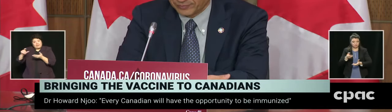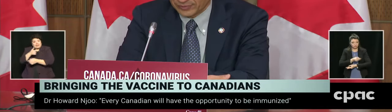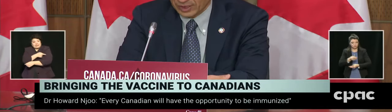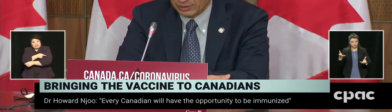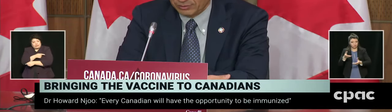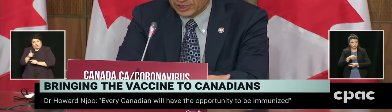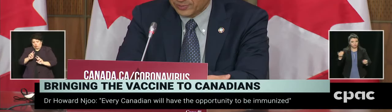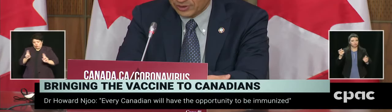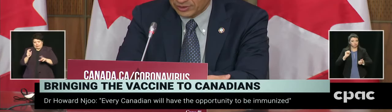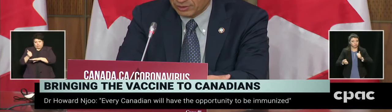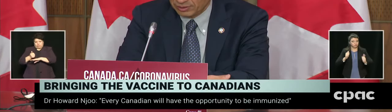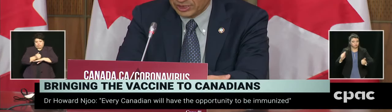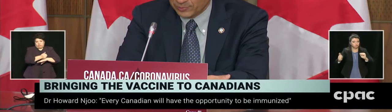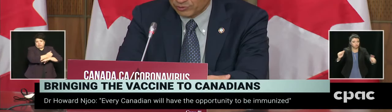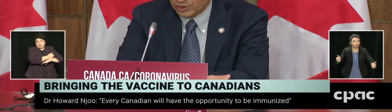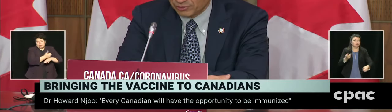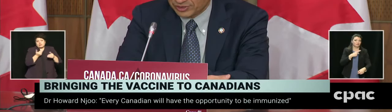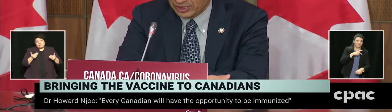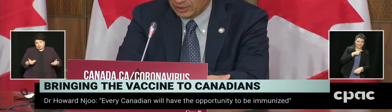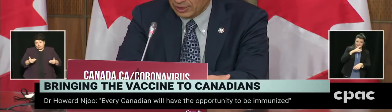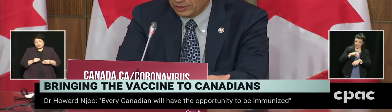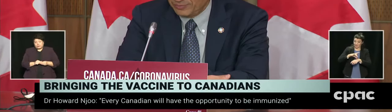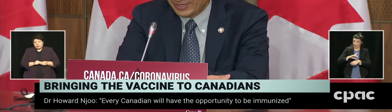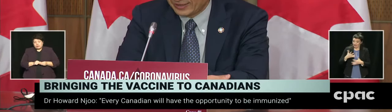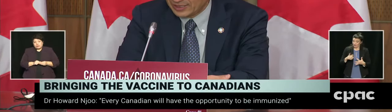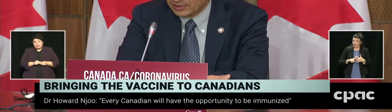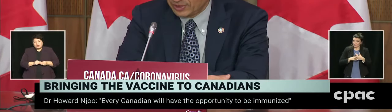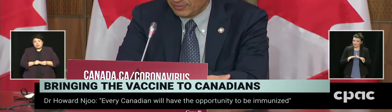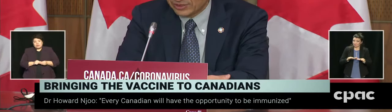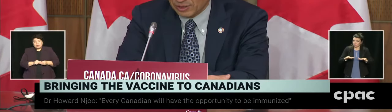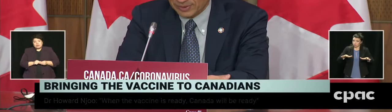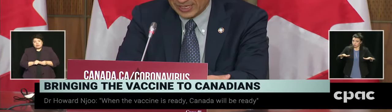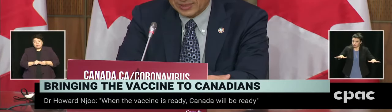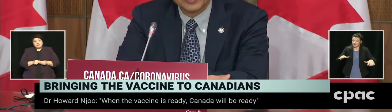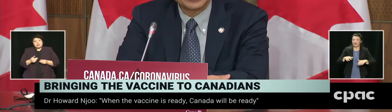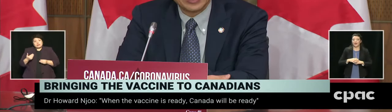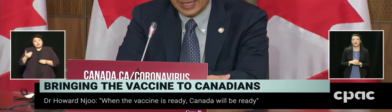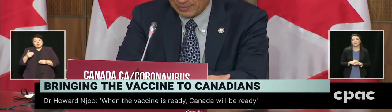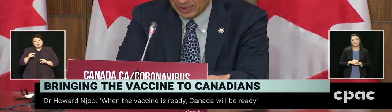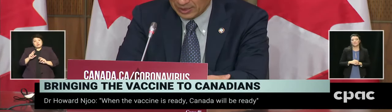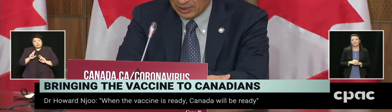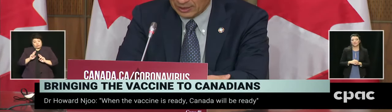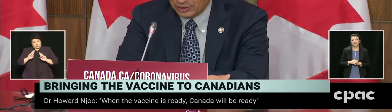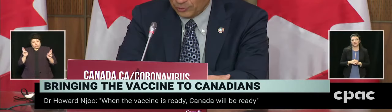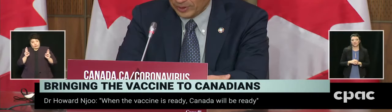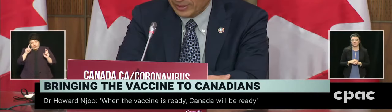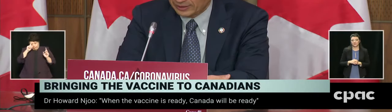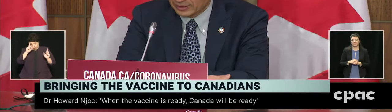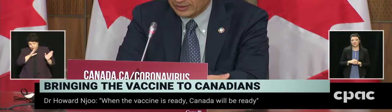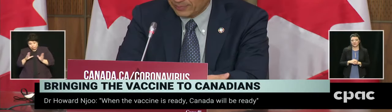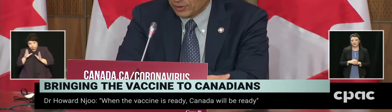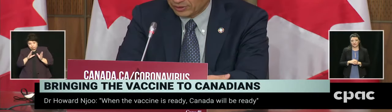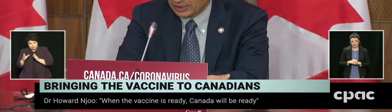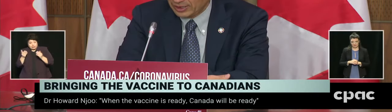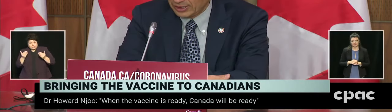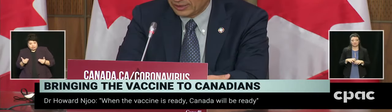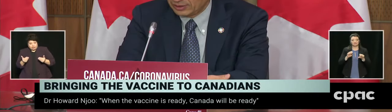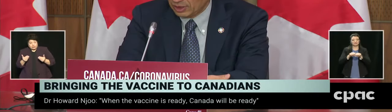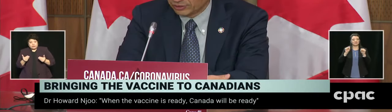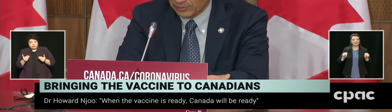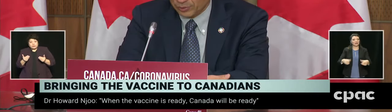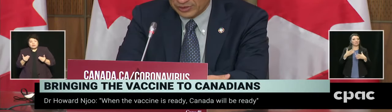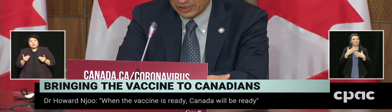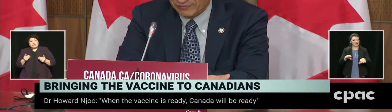territoires. Nous disposons aussi d'un mécanisme de mise en place préalable qui nous permettra d'importer